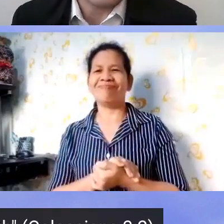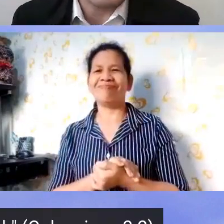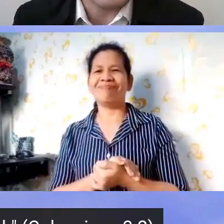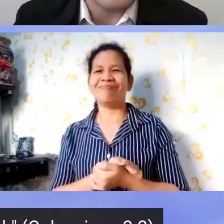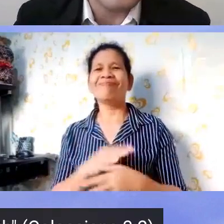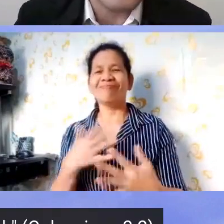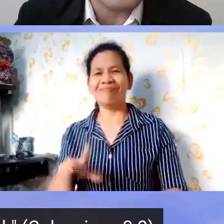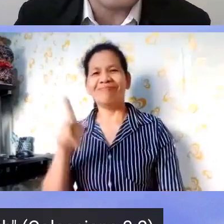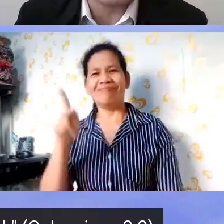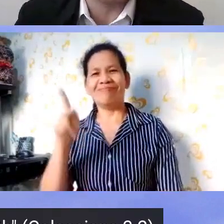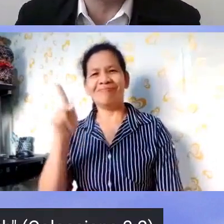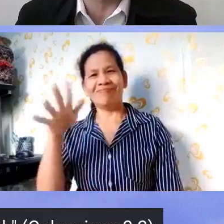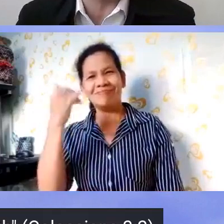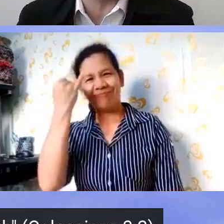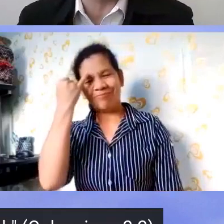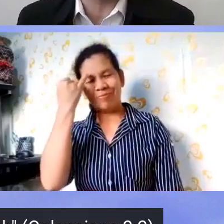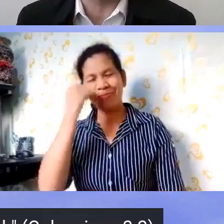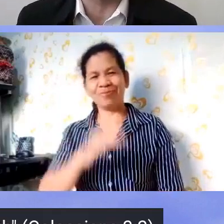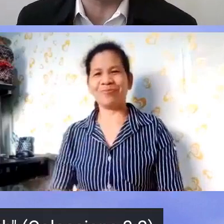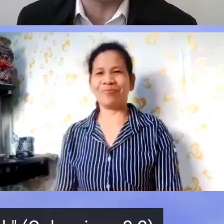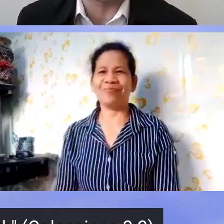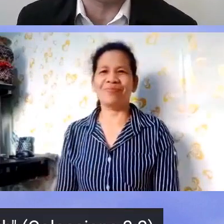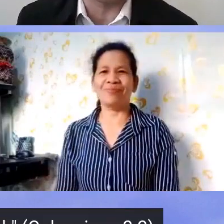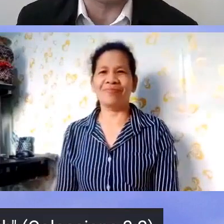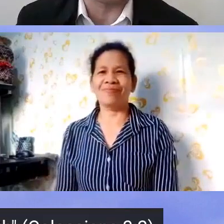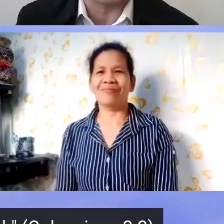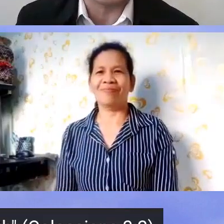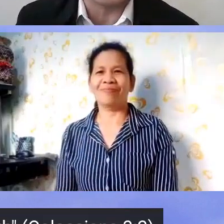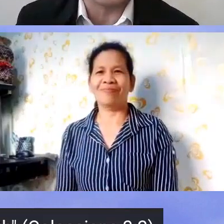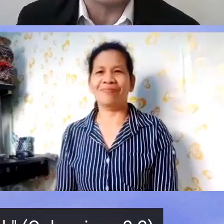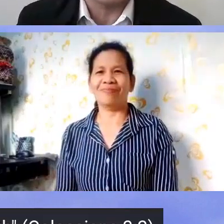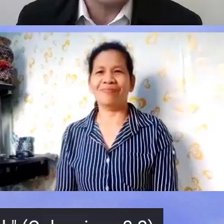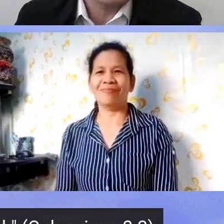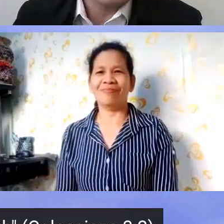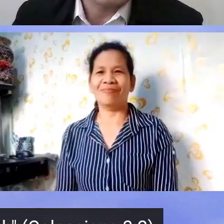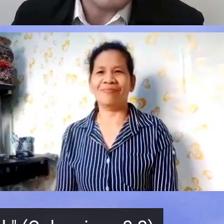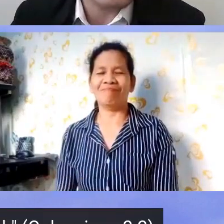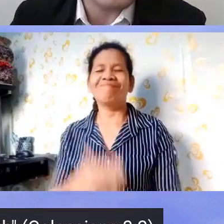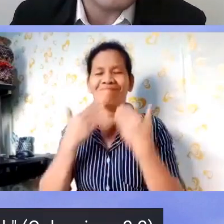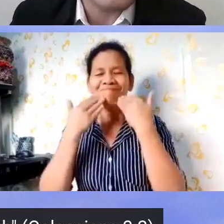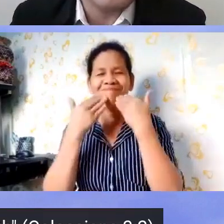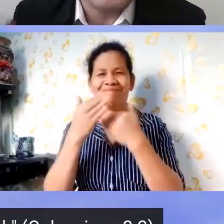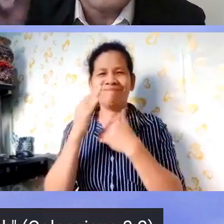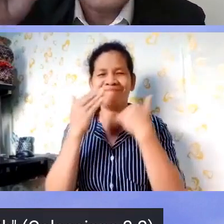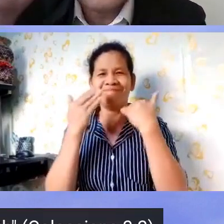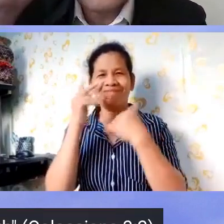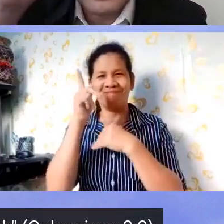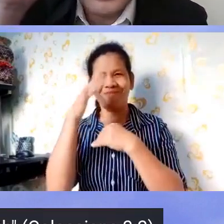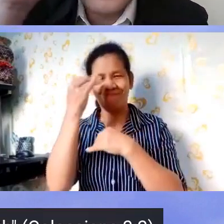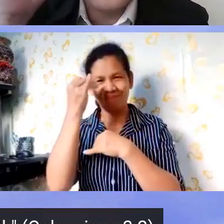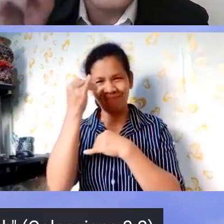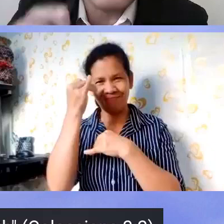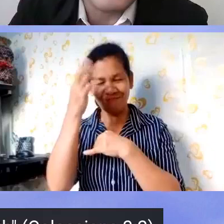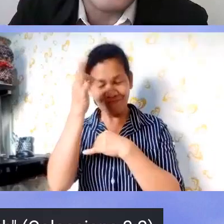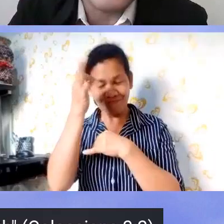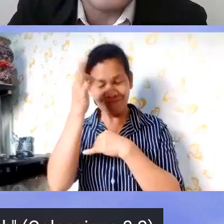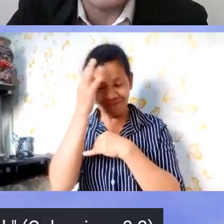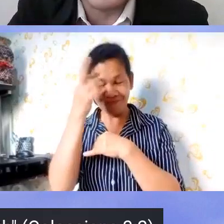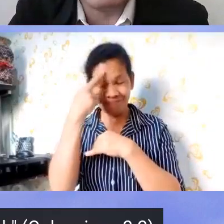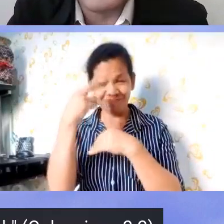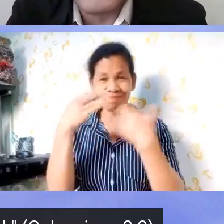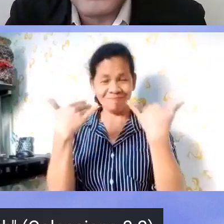Ayan, maraming salamat, Pastor Porto, sa napagandang reflection. Mga kapatid, tayo na